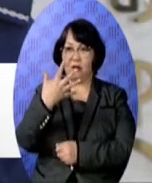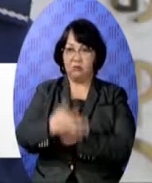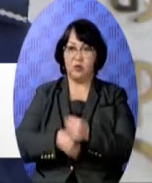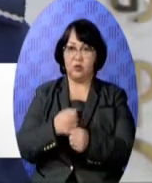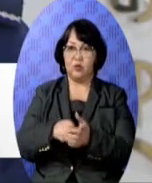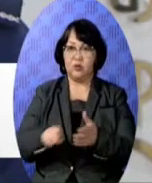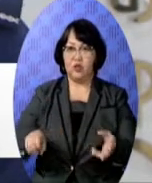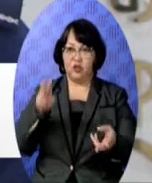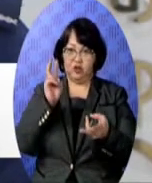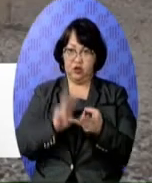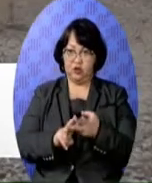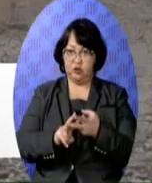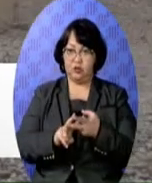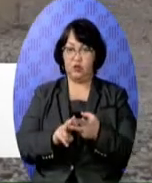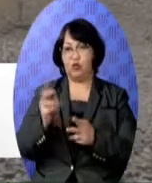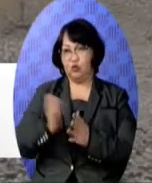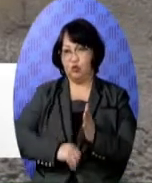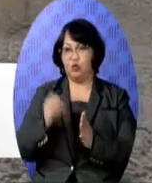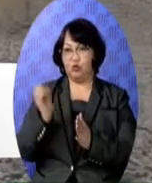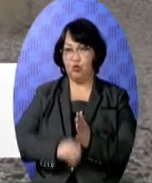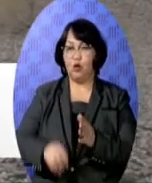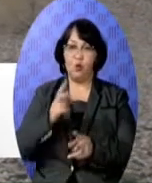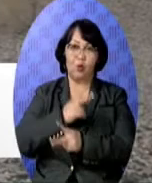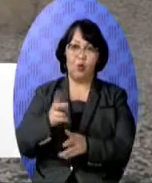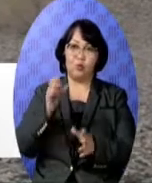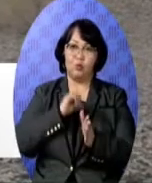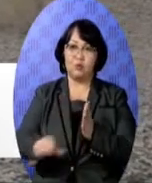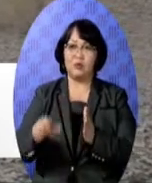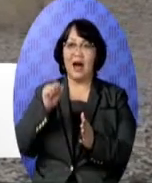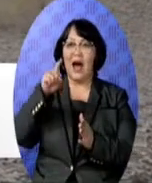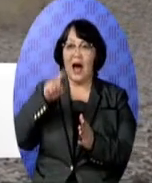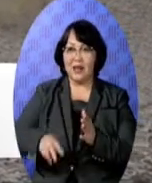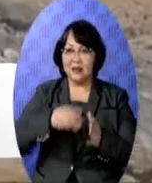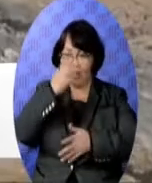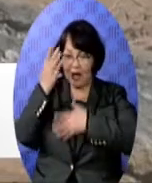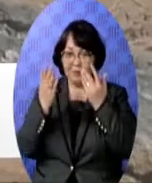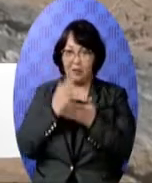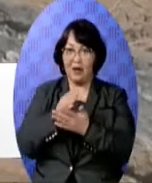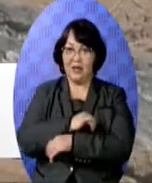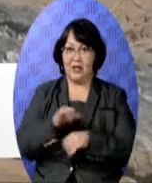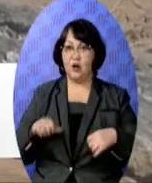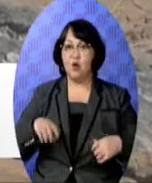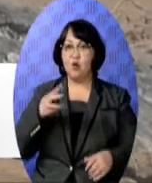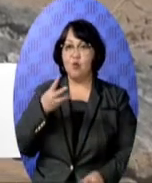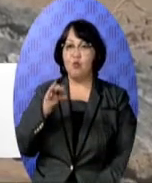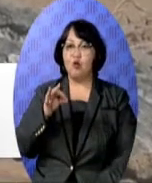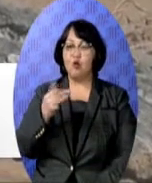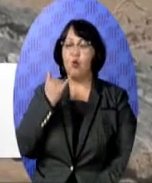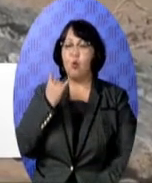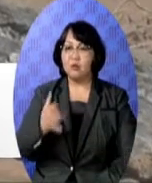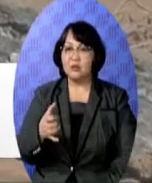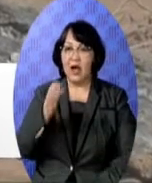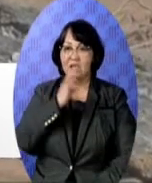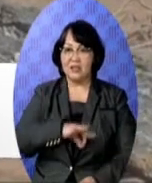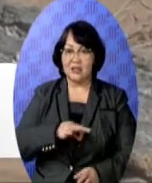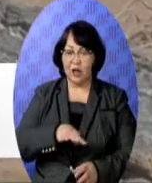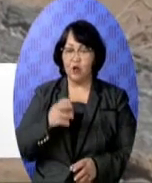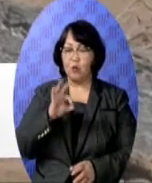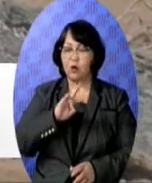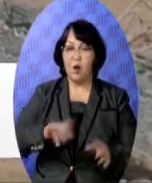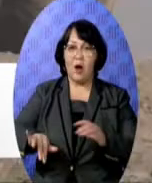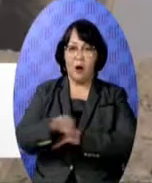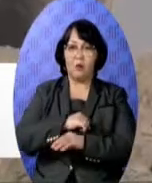хайлаар шийдэх нэ гэж заасан байдаг. Хууль бусаар алт олборлож байгаа иргэд мөнгөн ус хэрэглэснээс болж Өмнө Говь аймгийн Номгон сумын